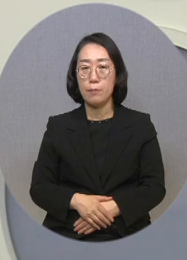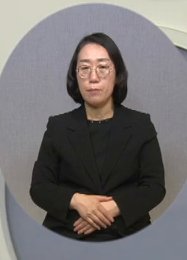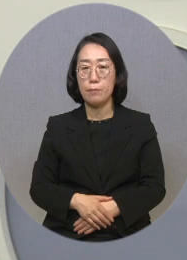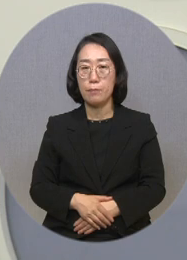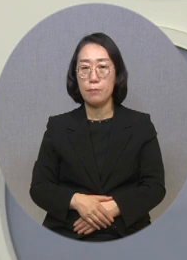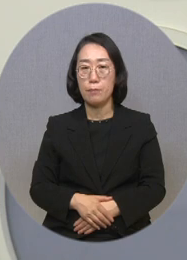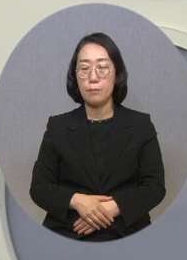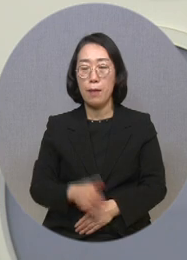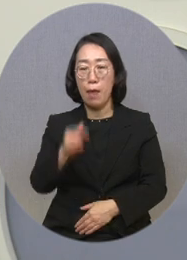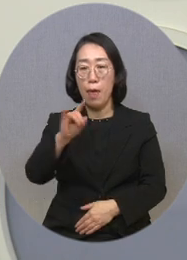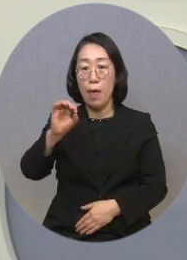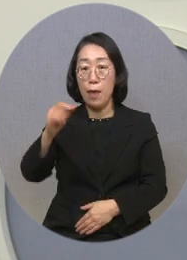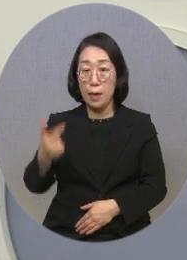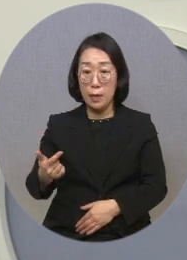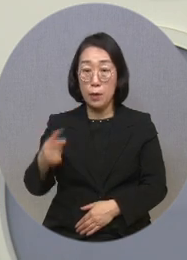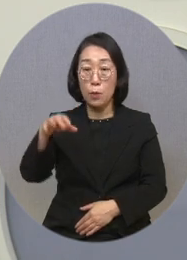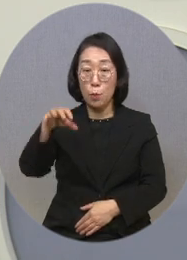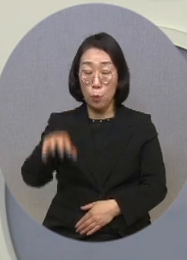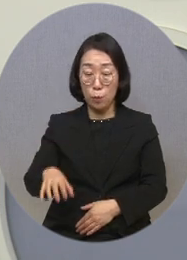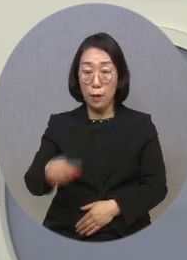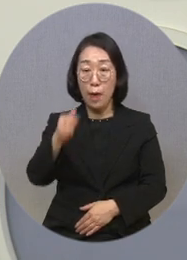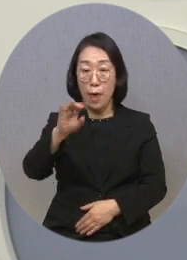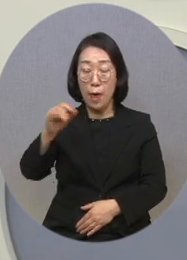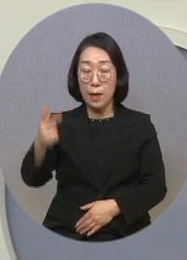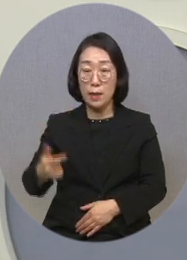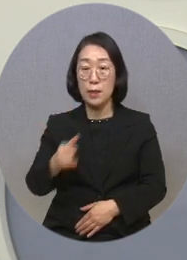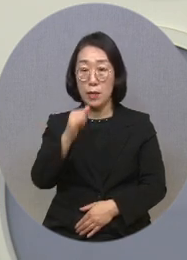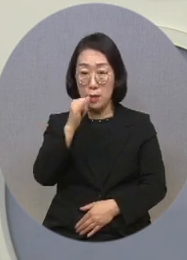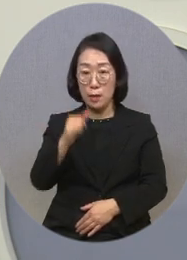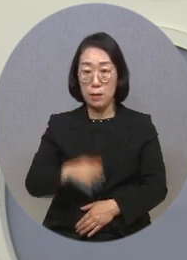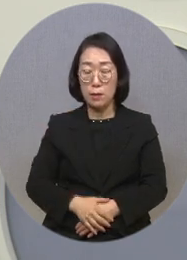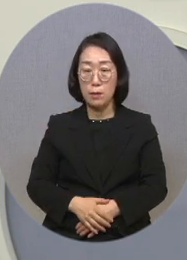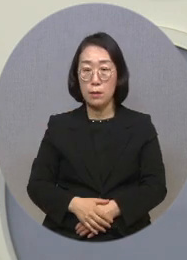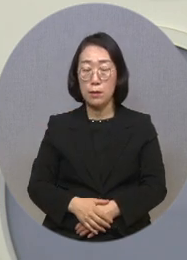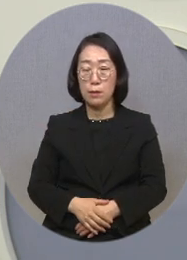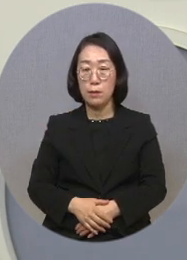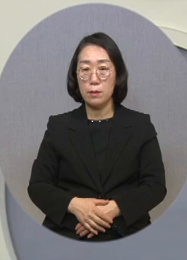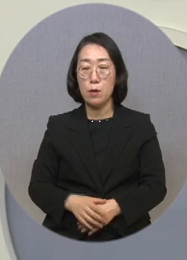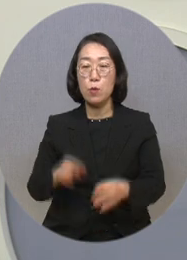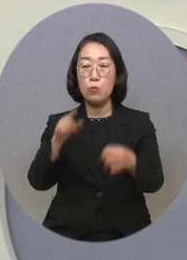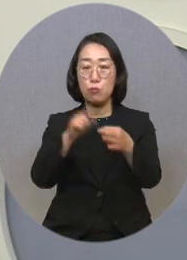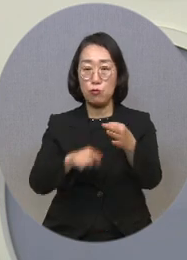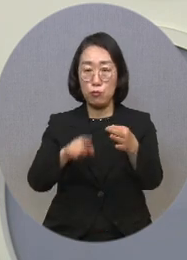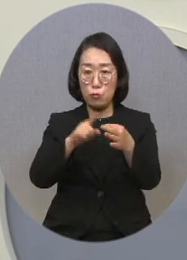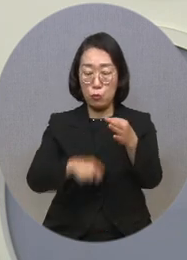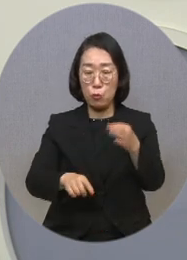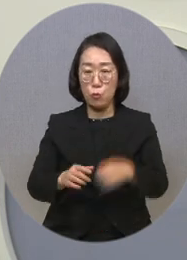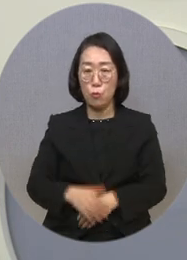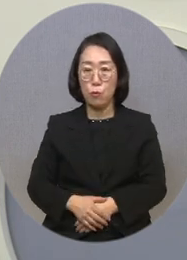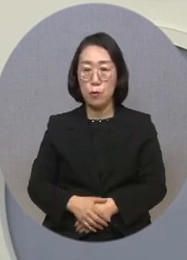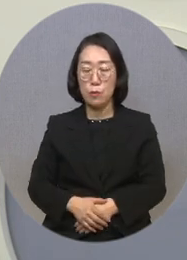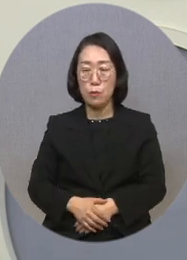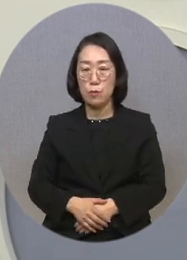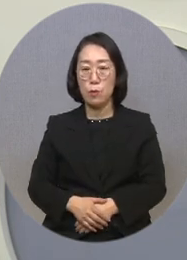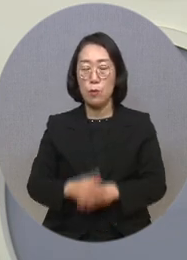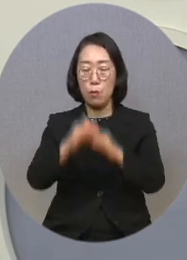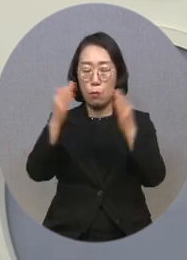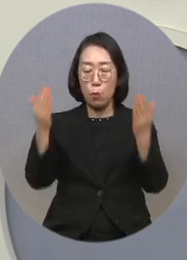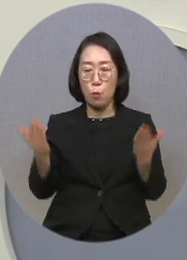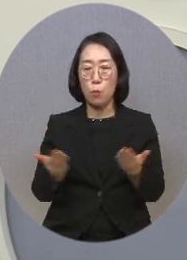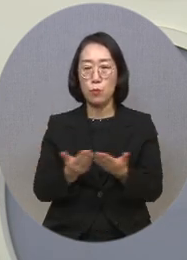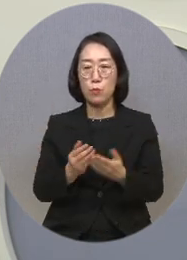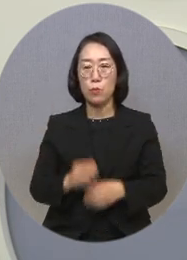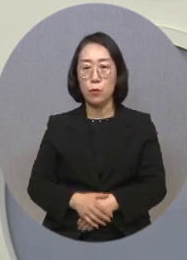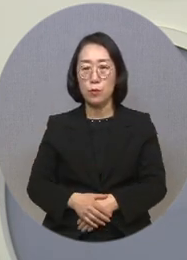뭐 해인사에 가면 해인이 있다는 등 뭐 불교에서 얘기하는 해인은 일체를 다 그